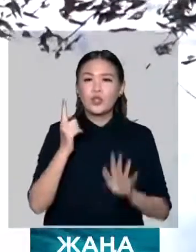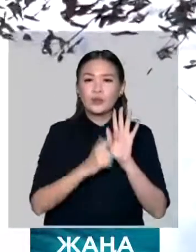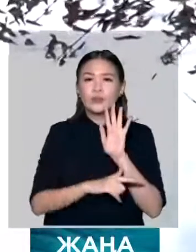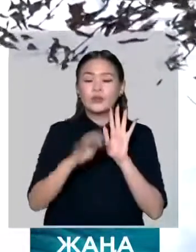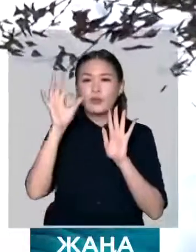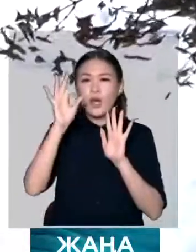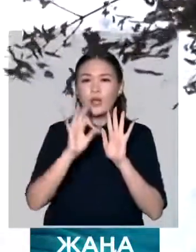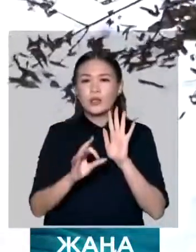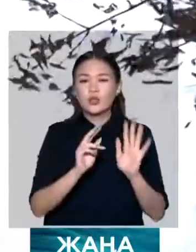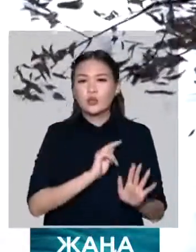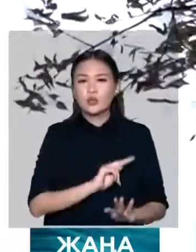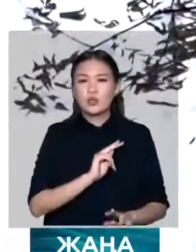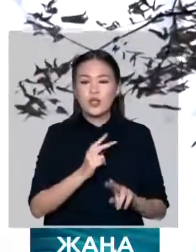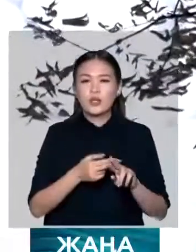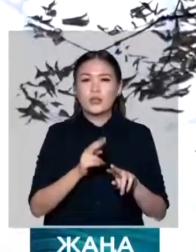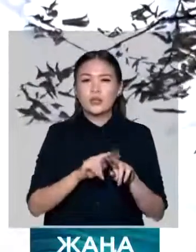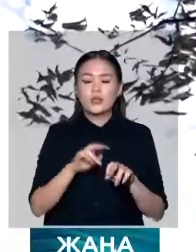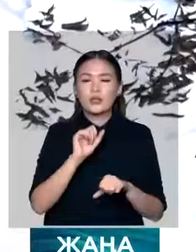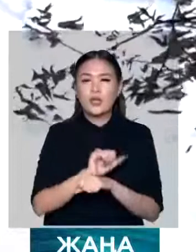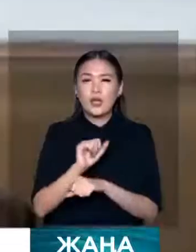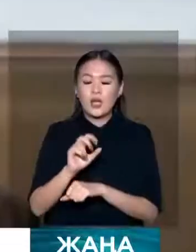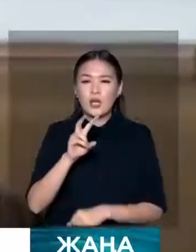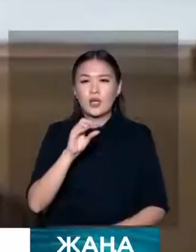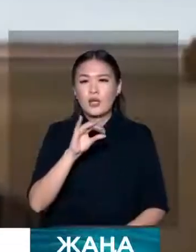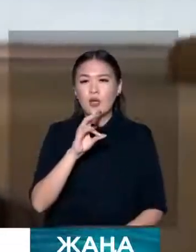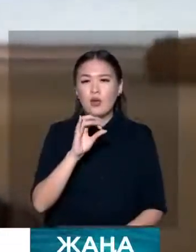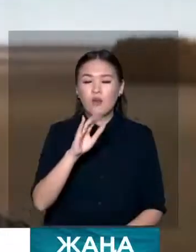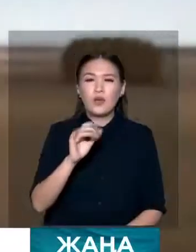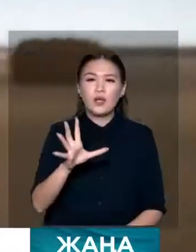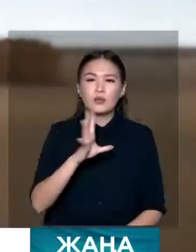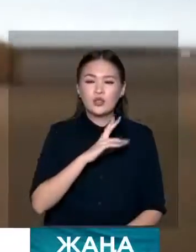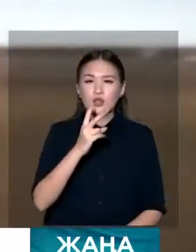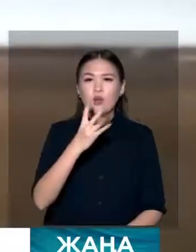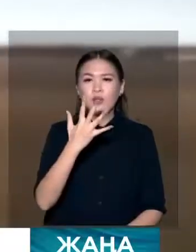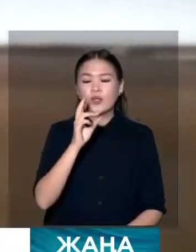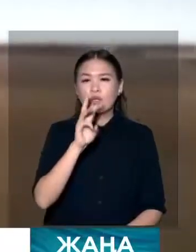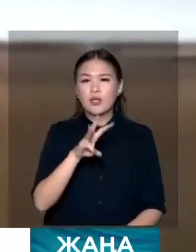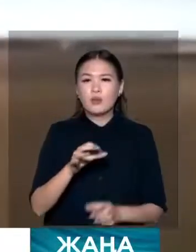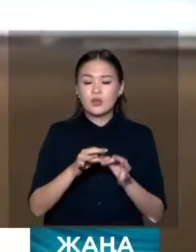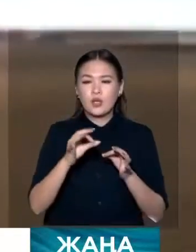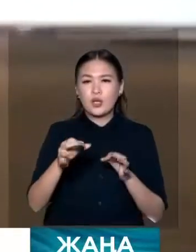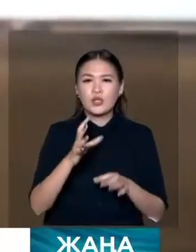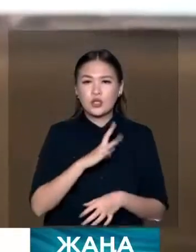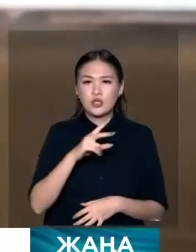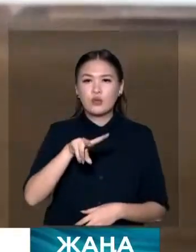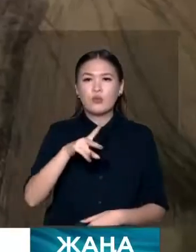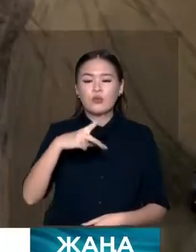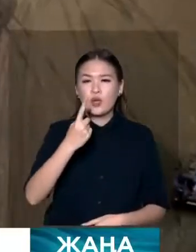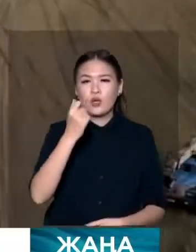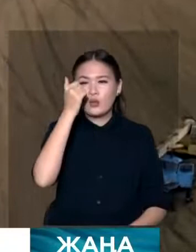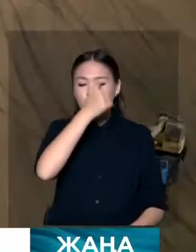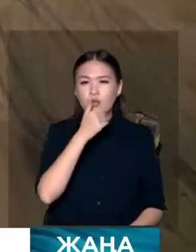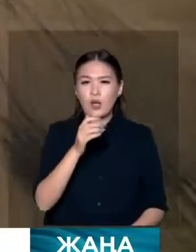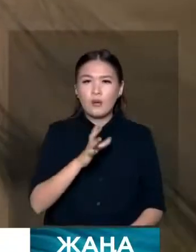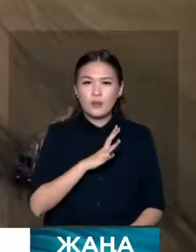орындалды. Новомихайлов қосалқы станциясынан Леденоваға дейінгі желінің алғашқы 25 шақырымы 2021 жылдың басында сынақтан